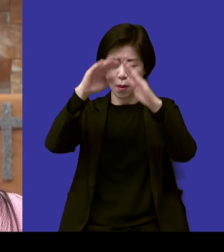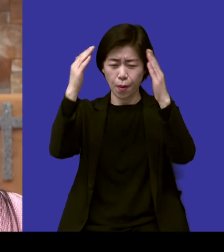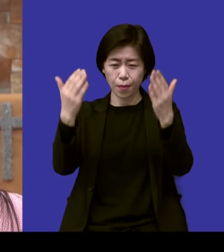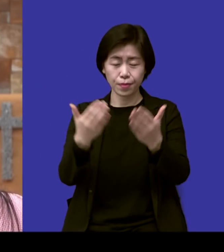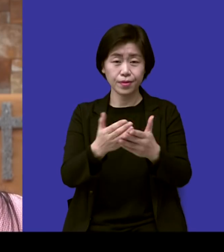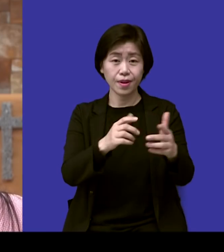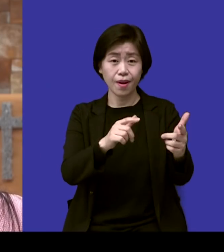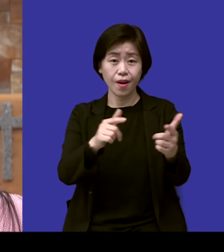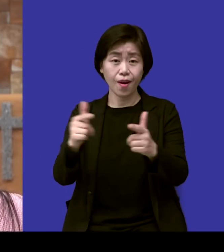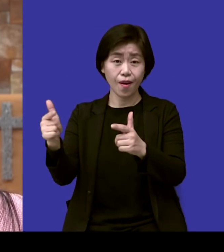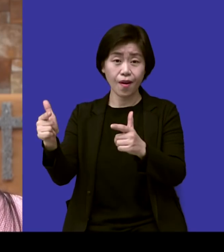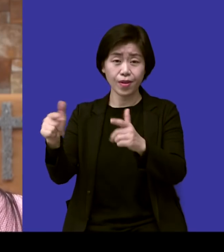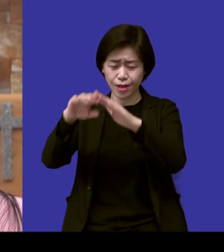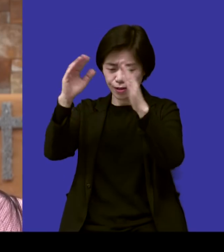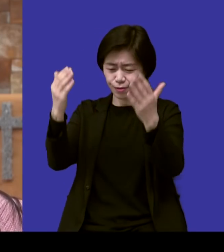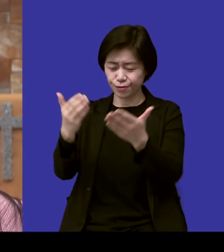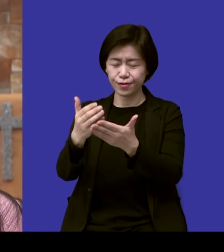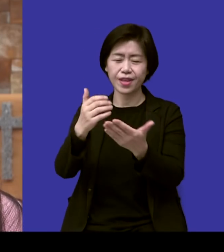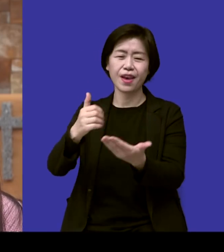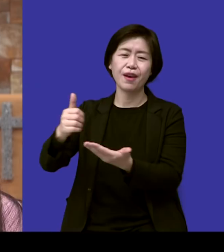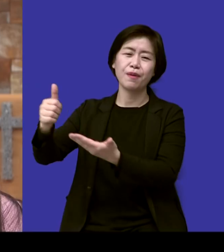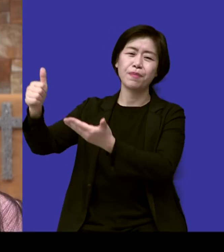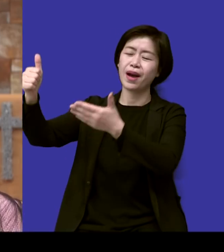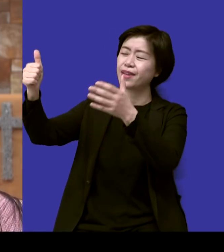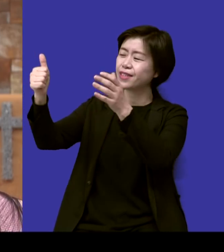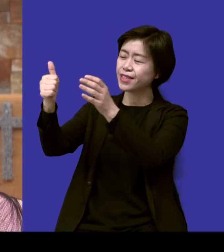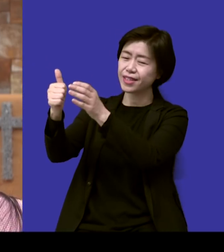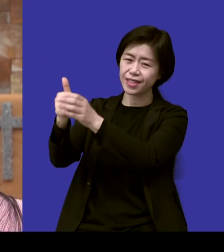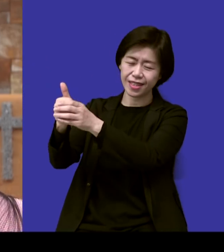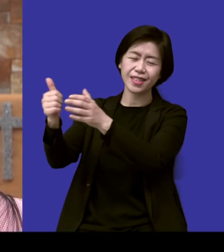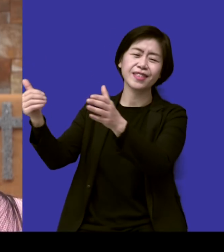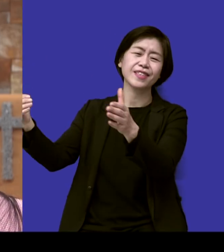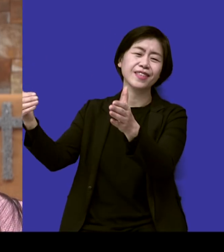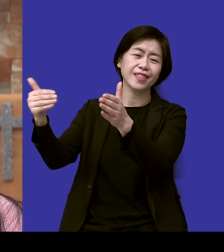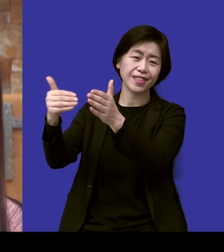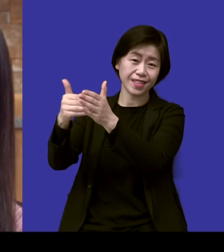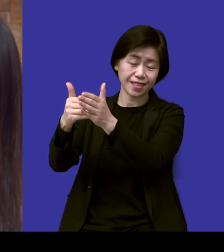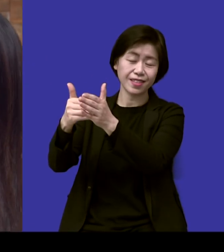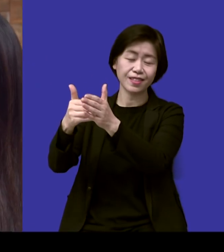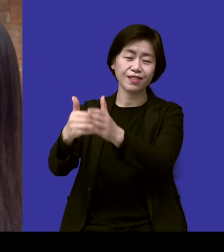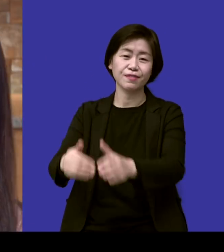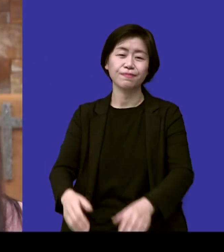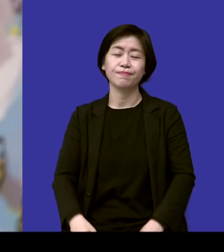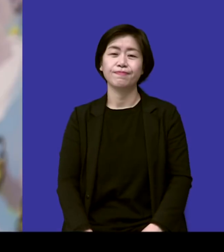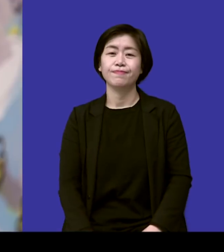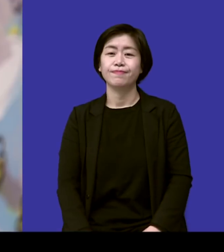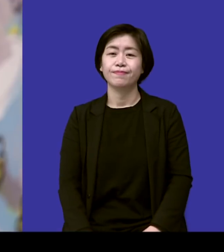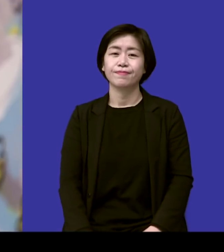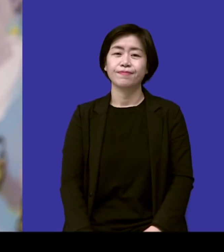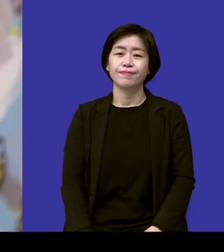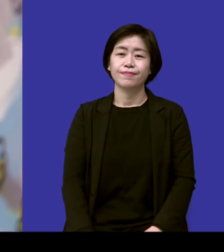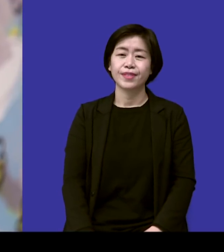나의 모든 것 다 주께 맡기니